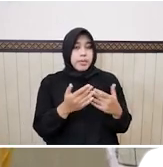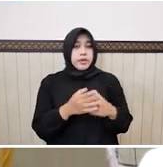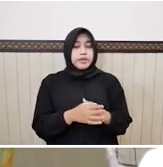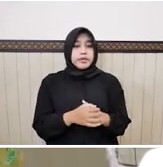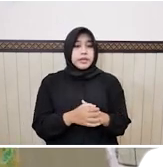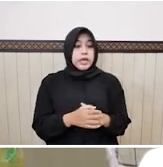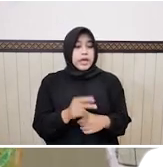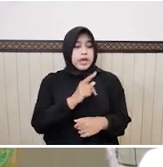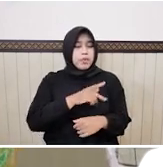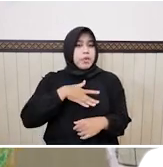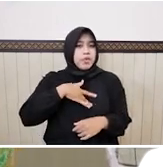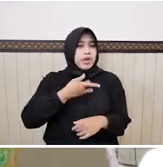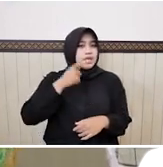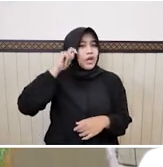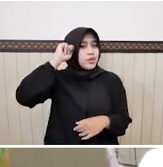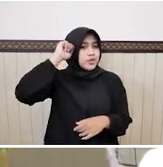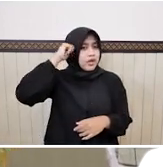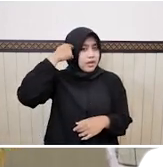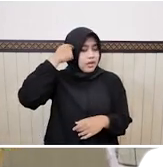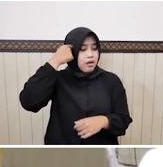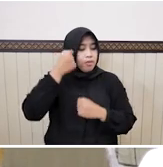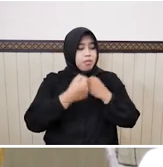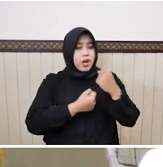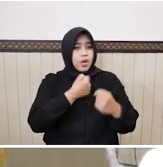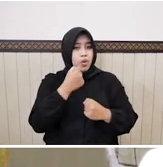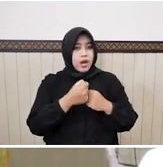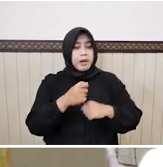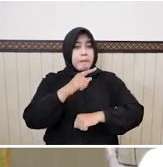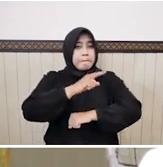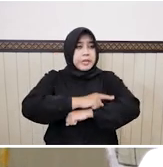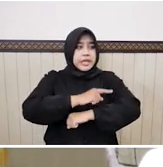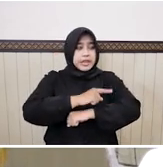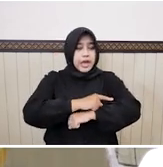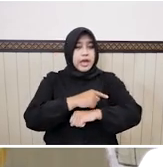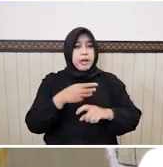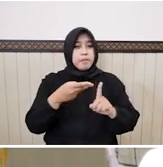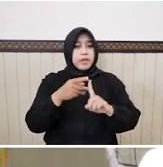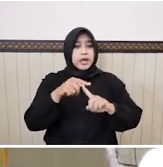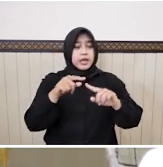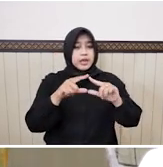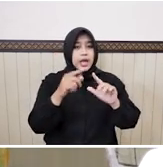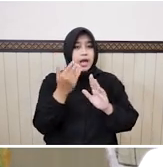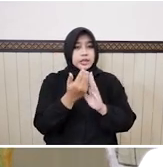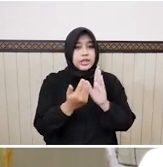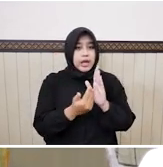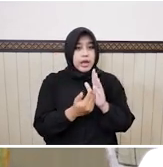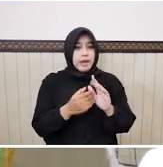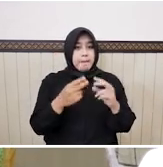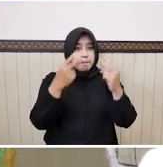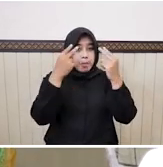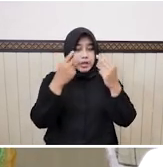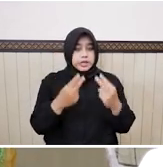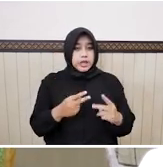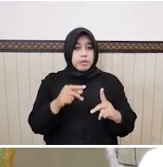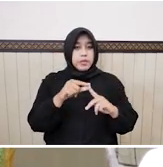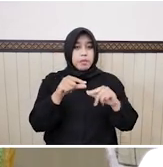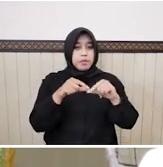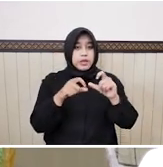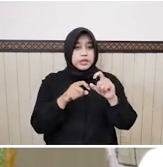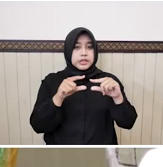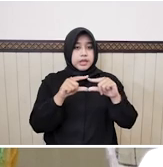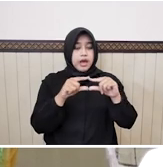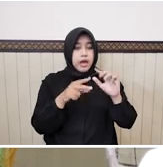Kami merasa kesulitan saat melakukan berita acara pemeriksaan saat kepada teman-teman kami